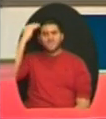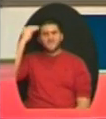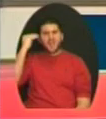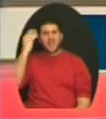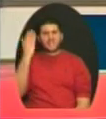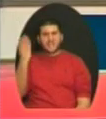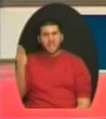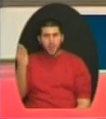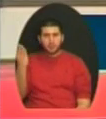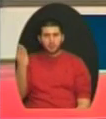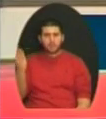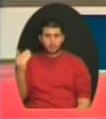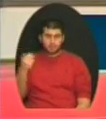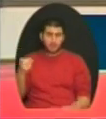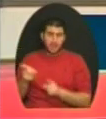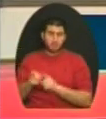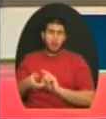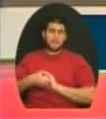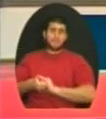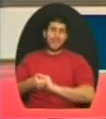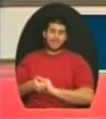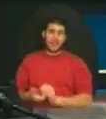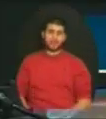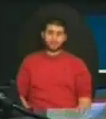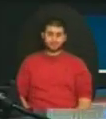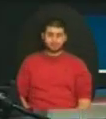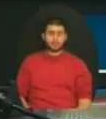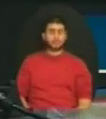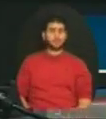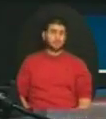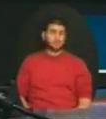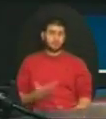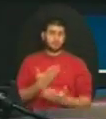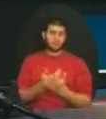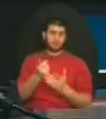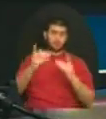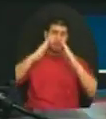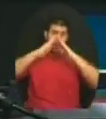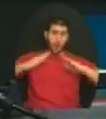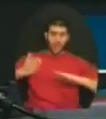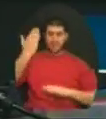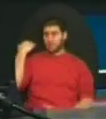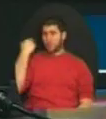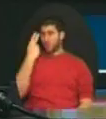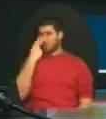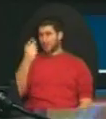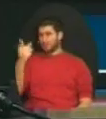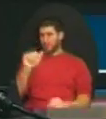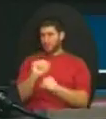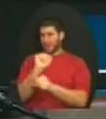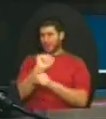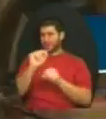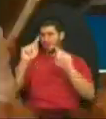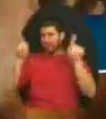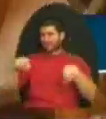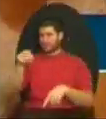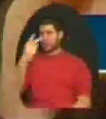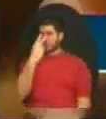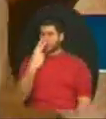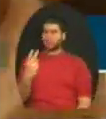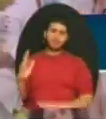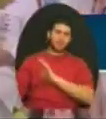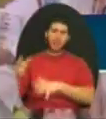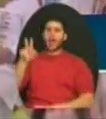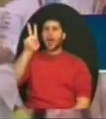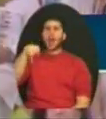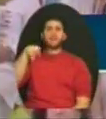שהוא הפרטנר שלנו? טוב, אז הנה, פה באוהל רואים שבאוהל איתנו היו בערך